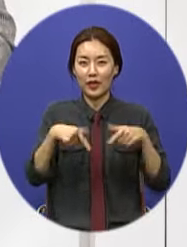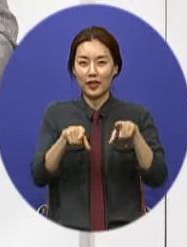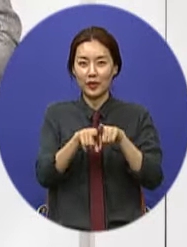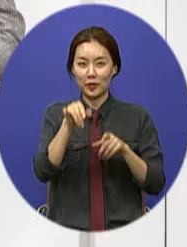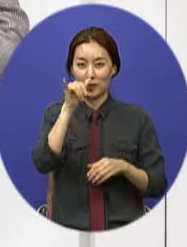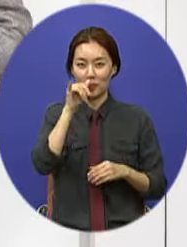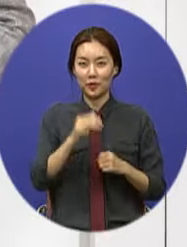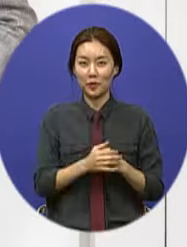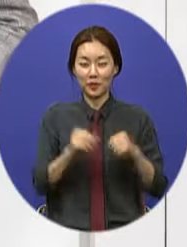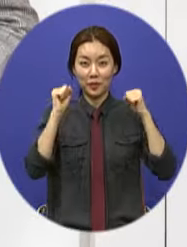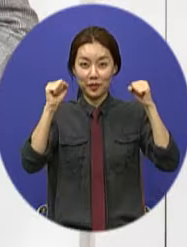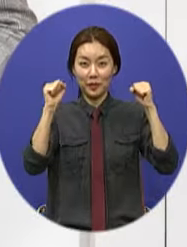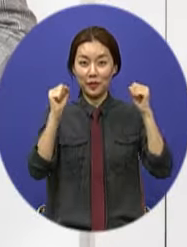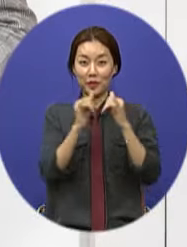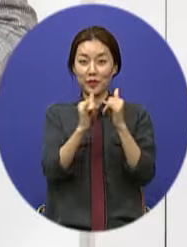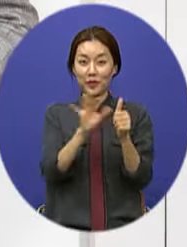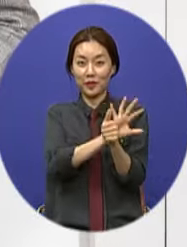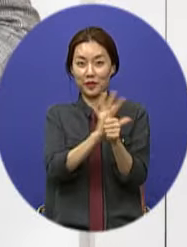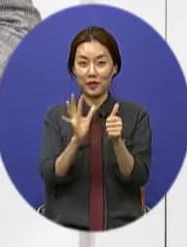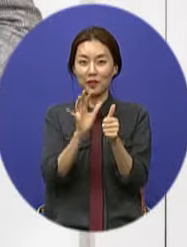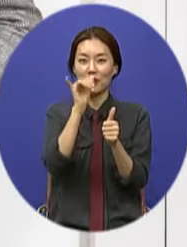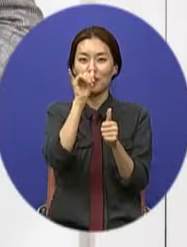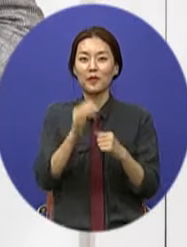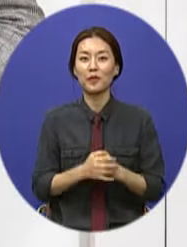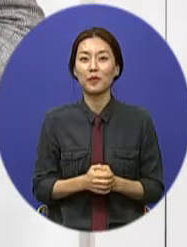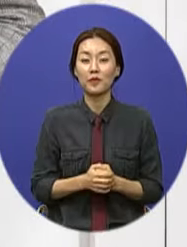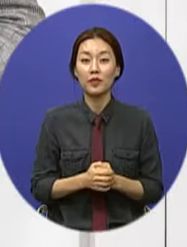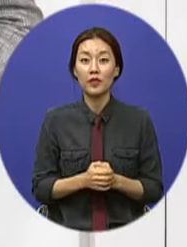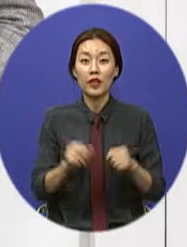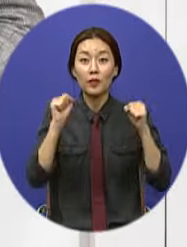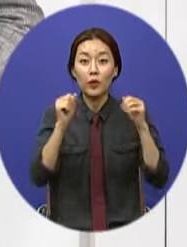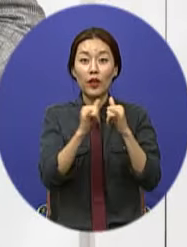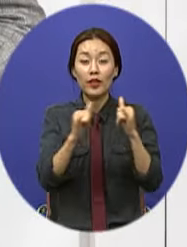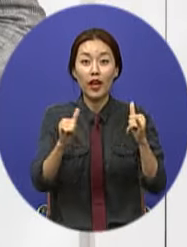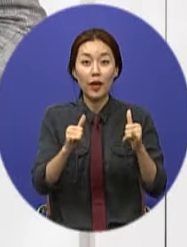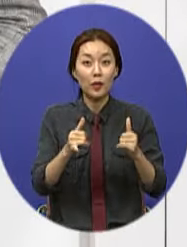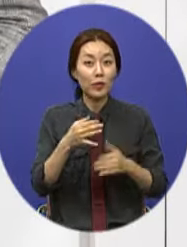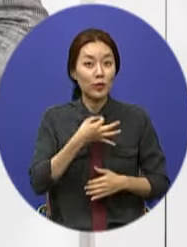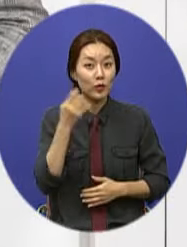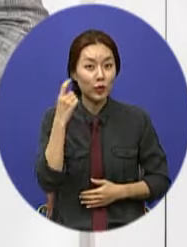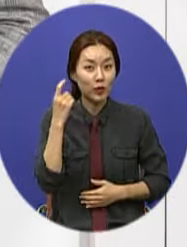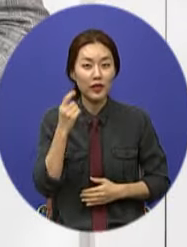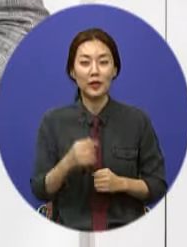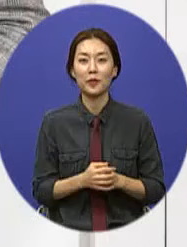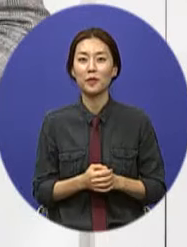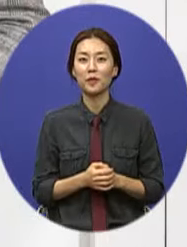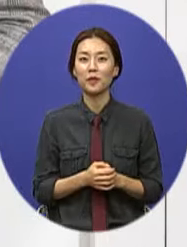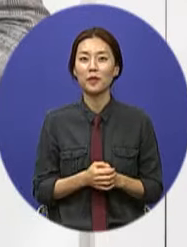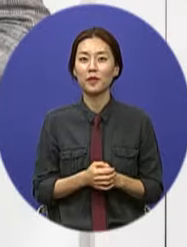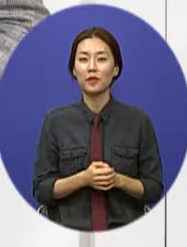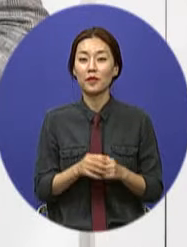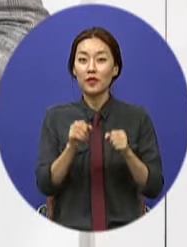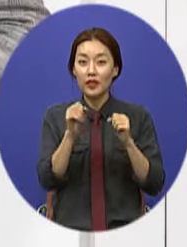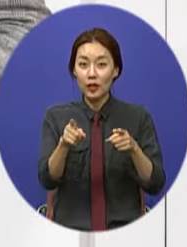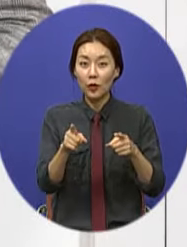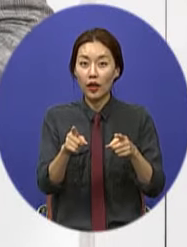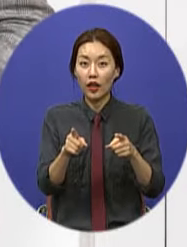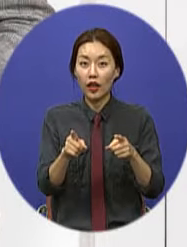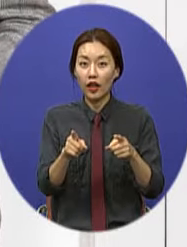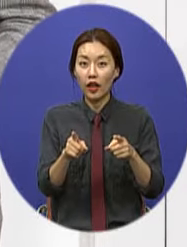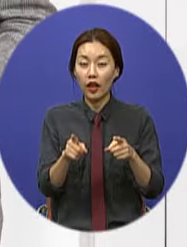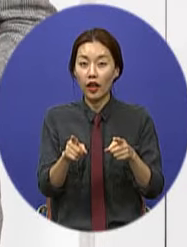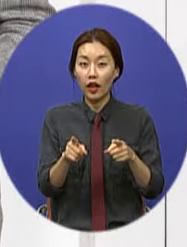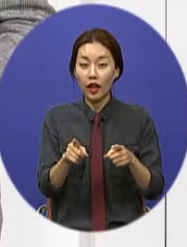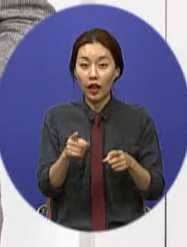네. 응원하는 분들이 많이 있습니다. 아 그렇군요. 잠깐만 응원부대 소리도 들어봐야죠. 네. 그럼 이참에 예 이참에 응원 한번 소리